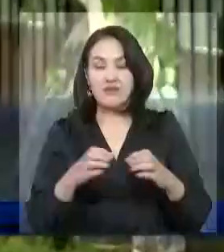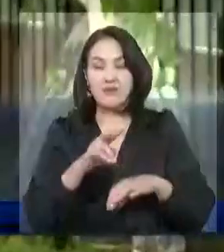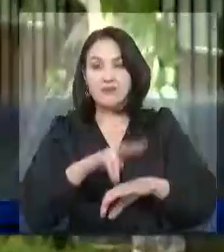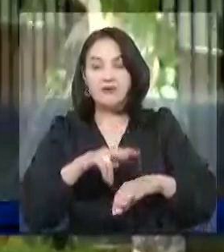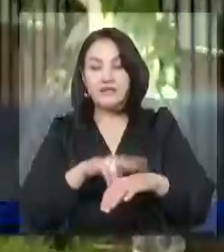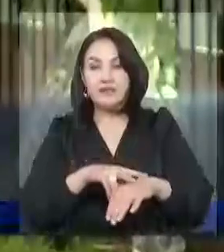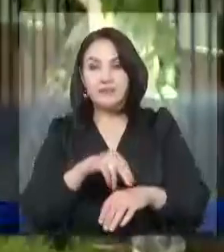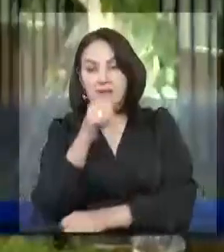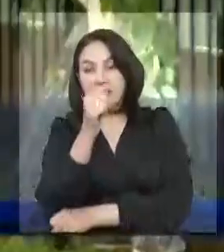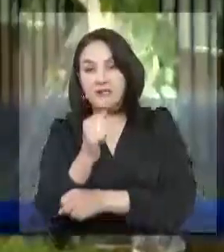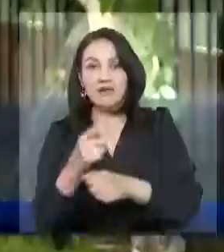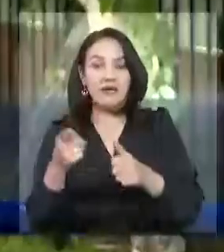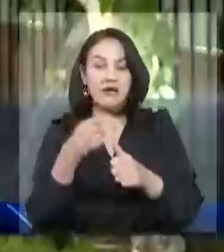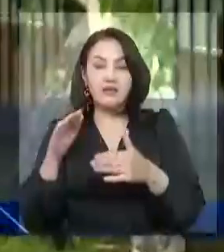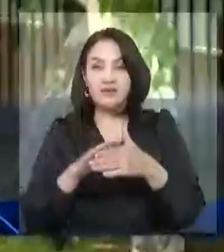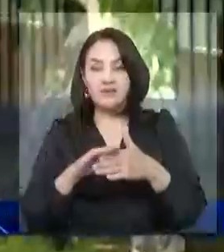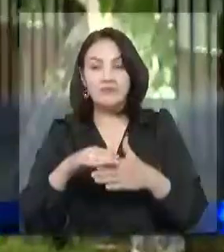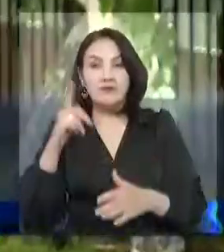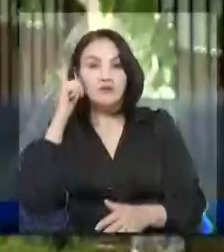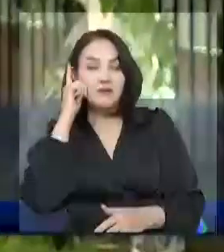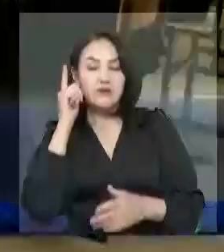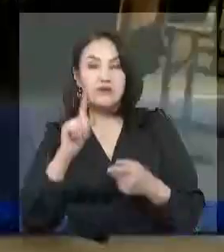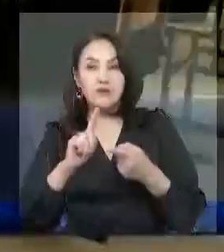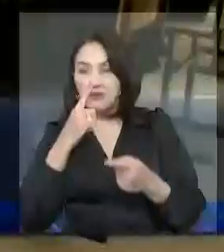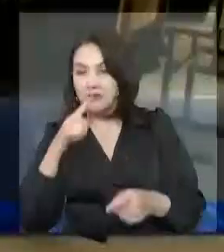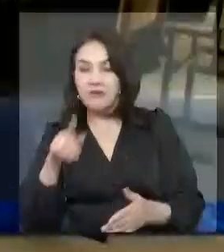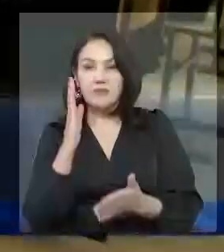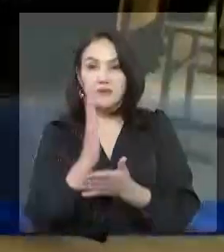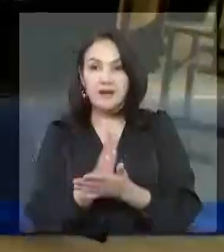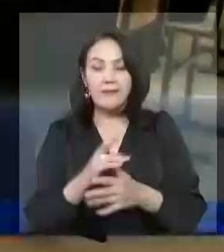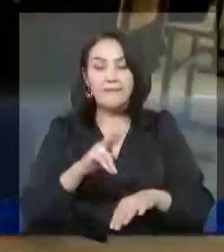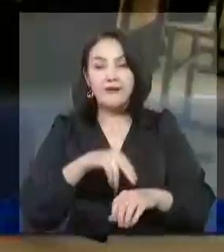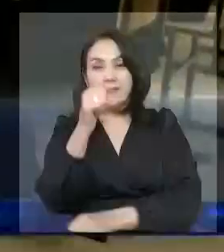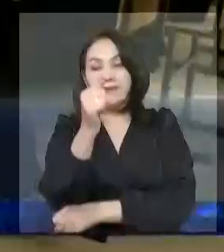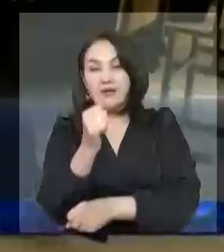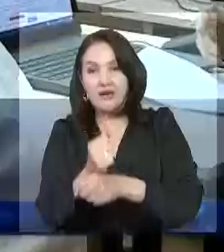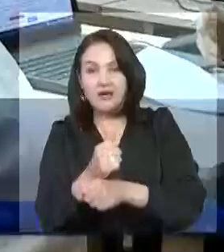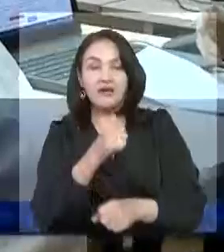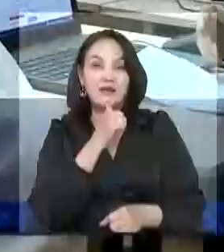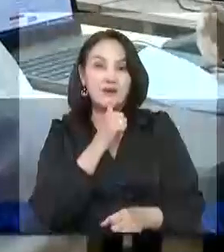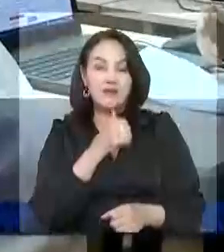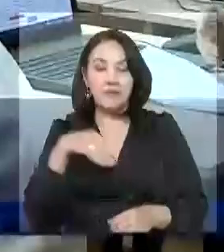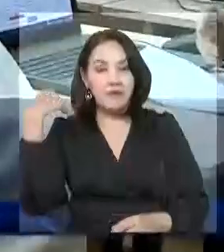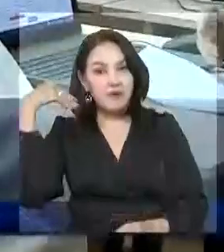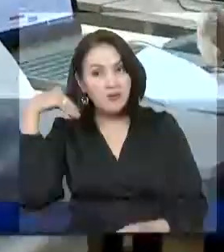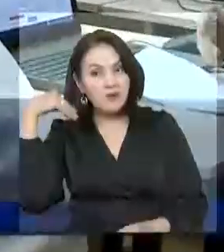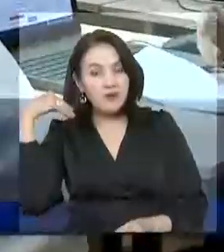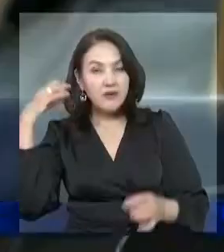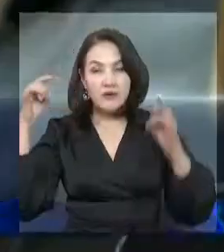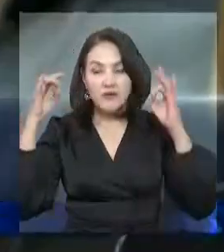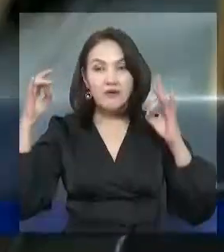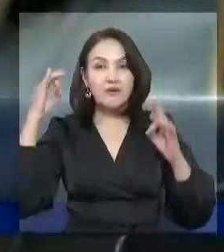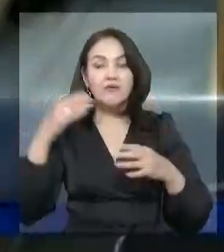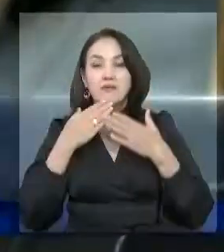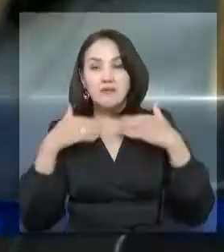полиция инспекторының аты жөні, байланыс телефоны көрсетіледі. Сондай ақ полиция қызметкерлері сыңғырлаған қоңырау үнін соңғы рет еститін